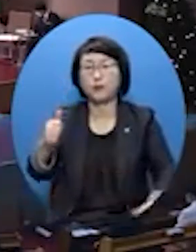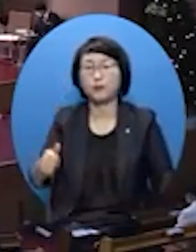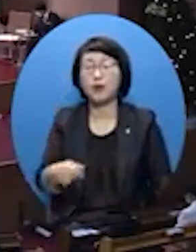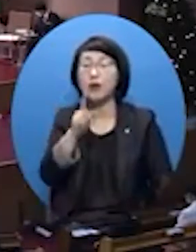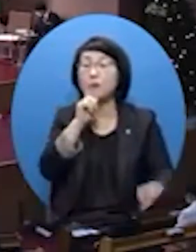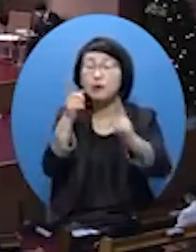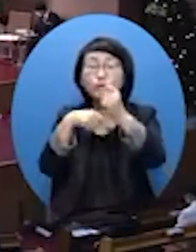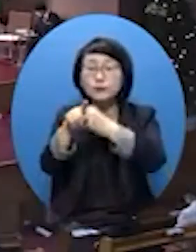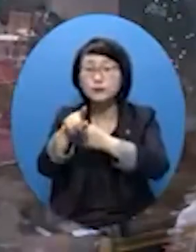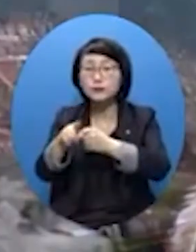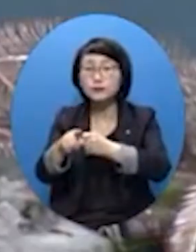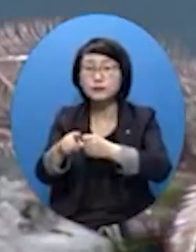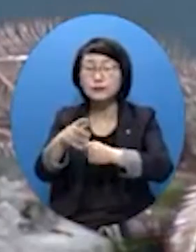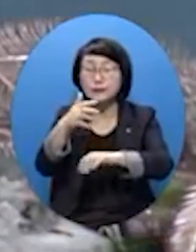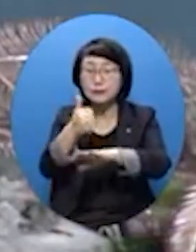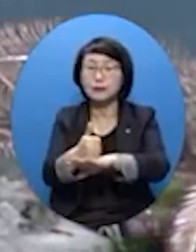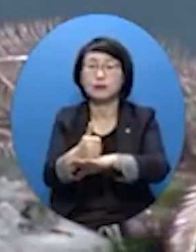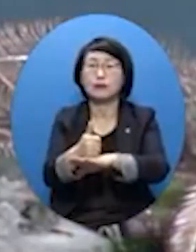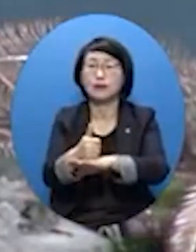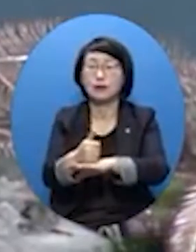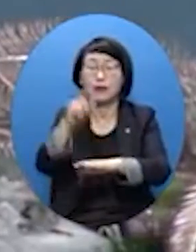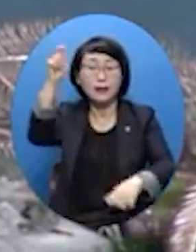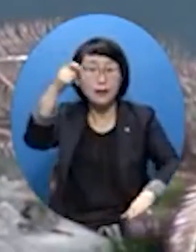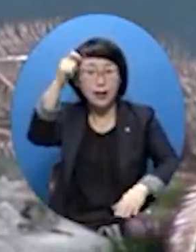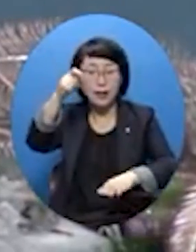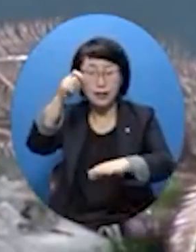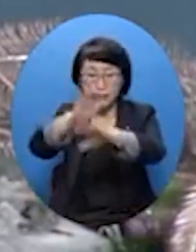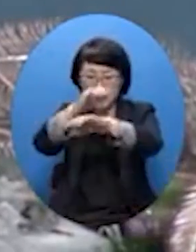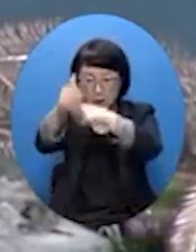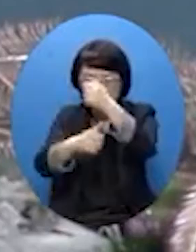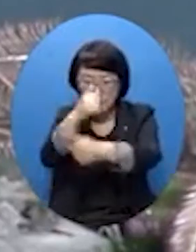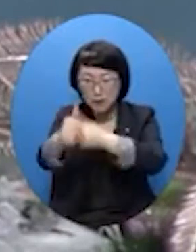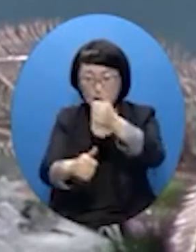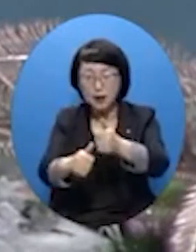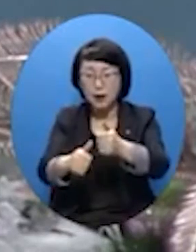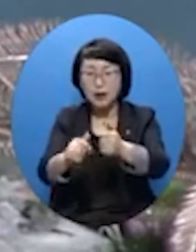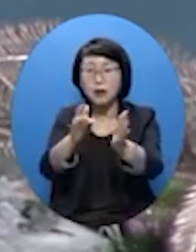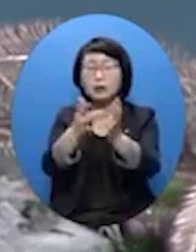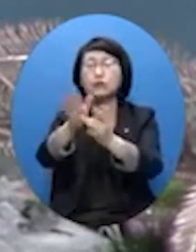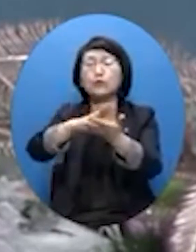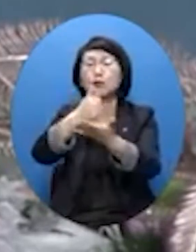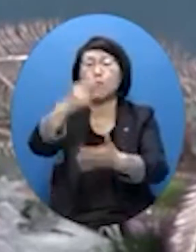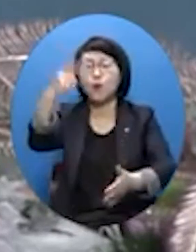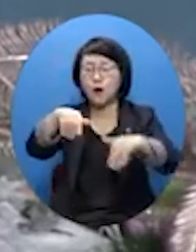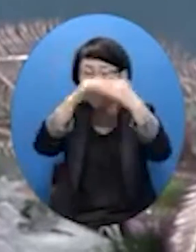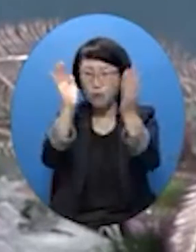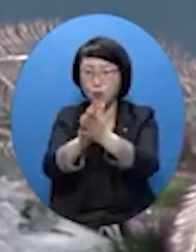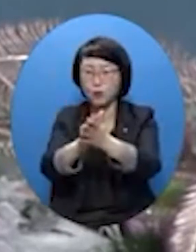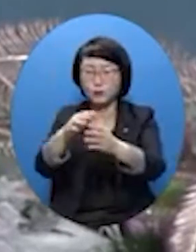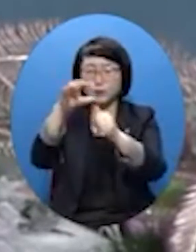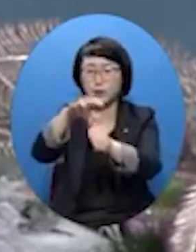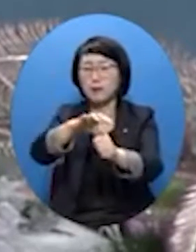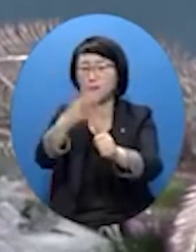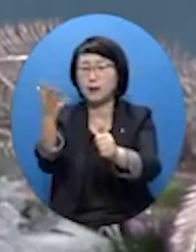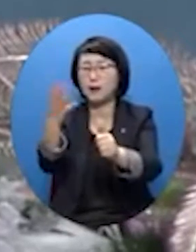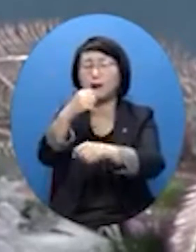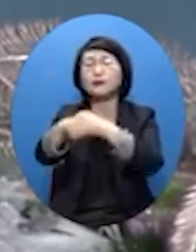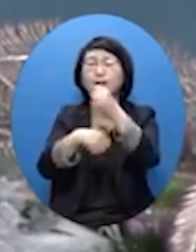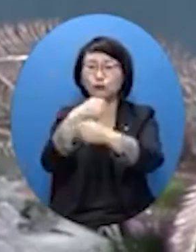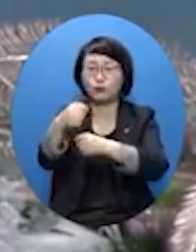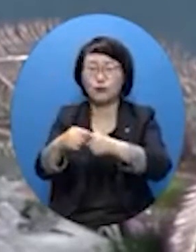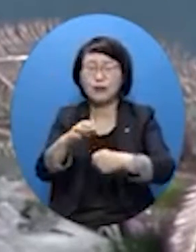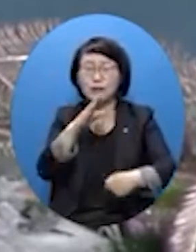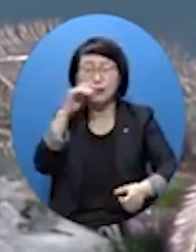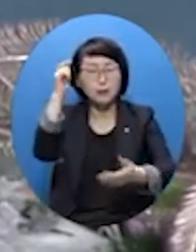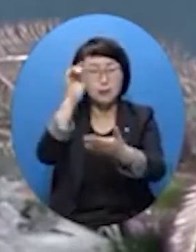이 말씀은 궁극적으로 다윗 왕의 반열에서 메시아가 오셔서 모든 결박에서 우리를 자유케 하고 우리에게